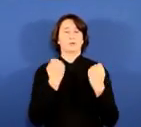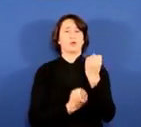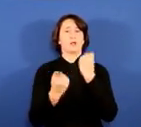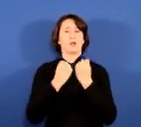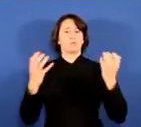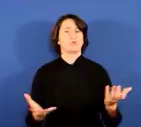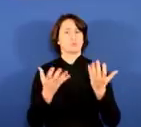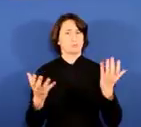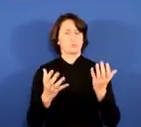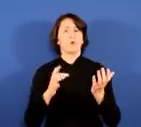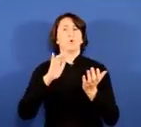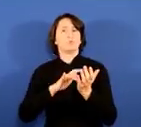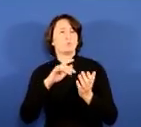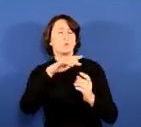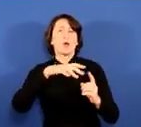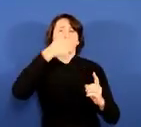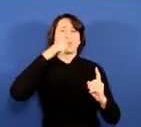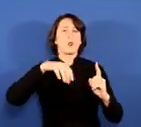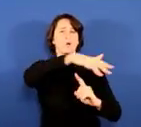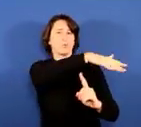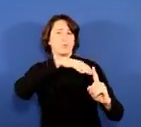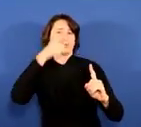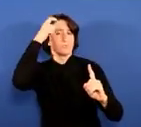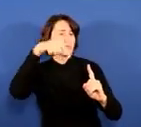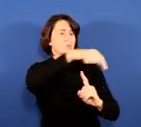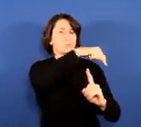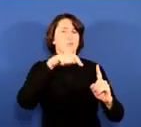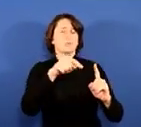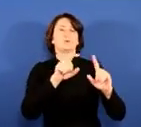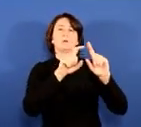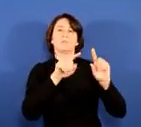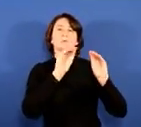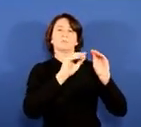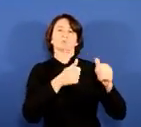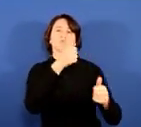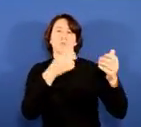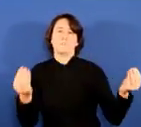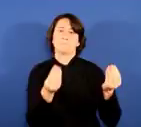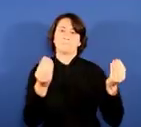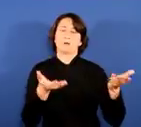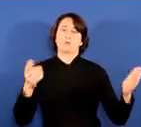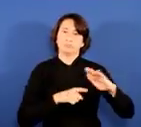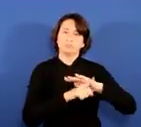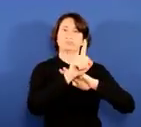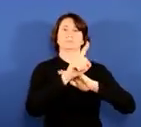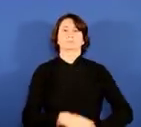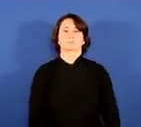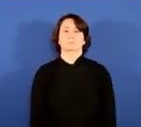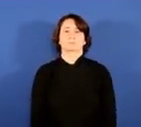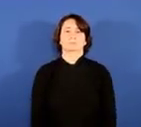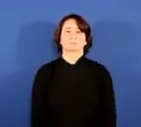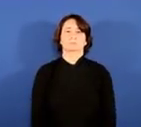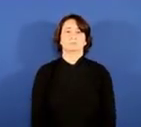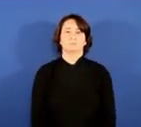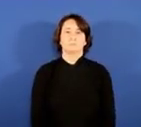gazteluaren indusketaren ikerketa zientifikorako. Horrez gain, ekonomia sustatzeko sailak 140.000 euroko ekarpena egin